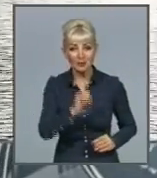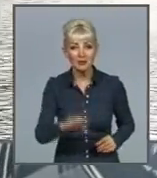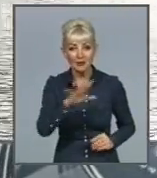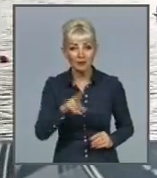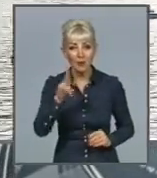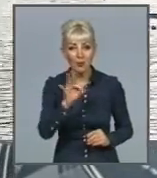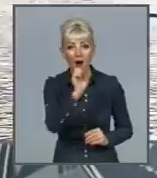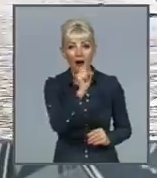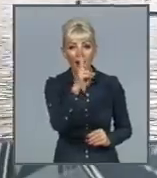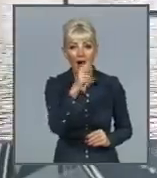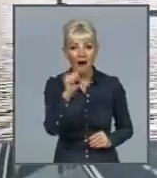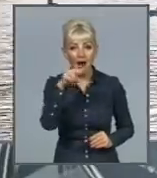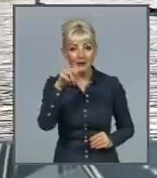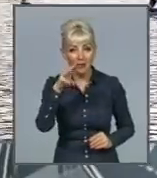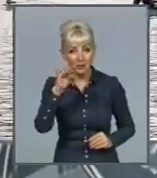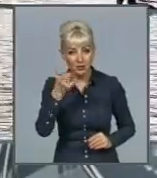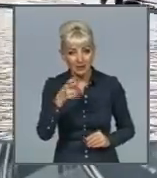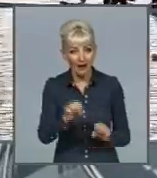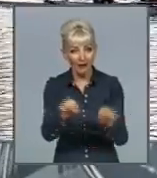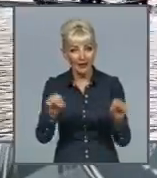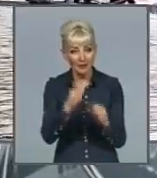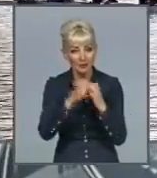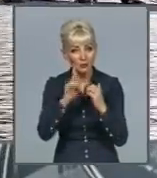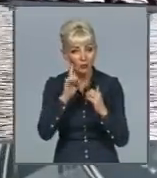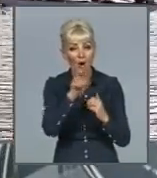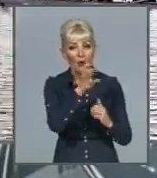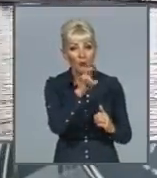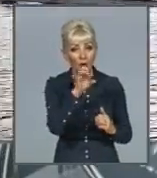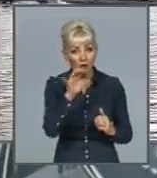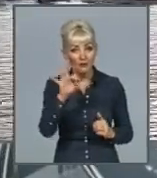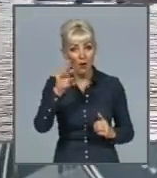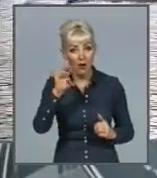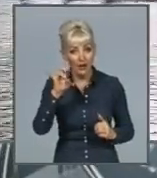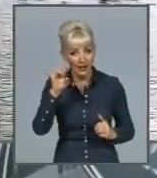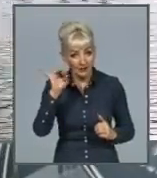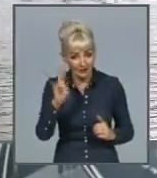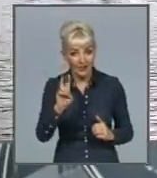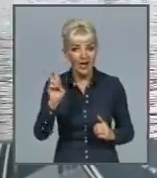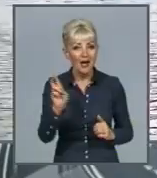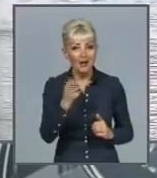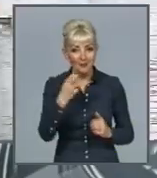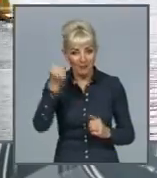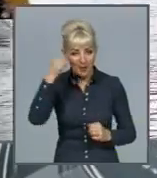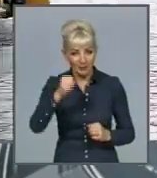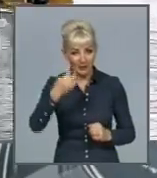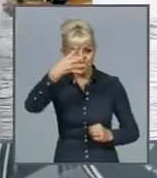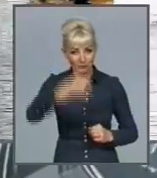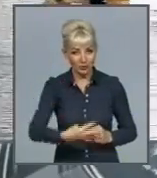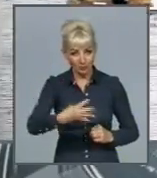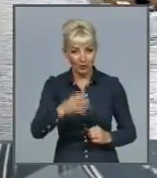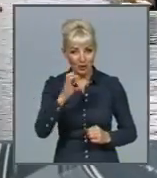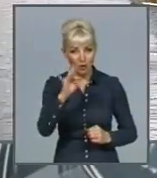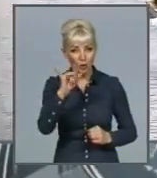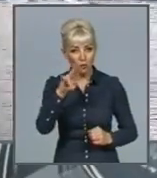гребле среди юниоров. Болотов и Олейник ковали белградскую победу в составе 4-ки распашной с рулевым вместе с